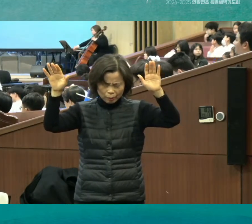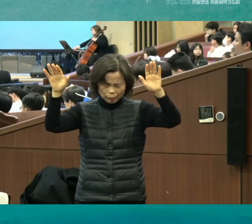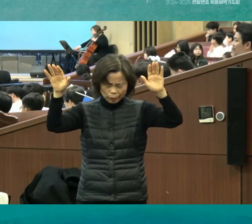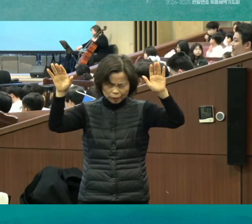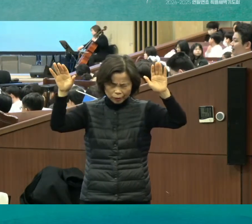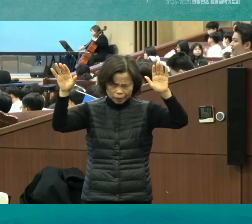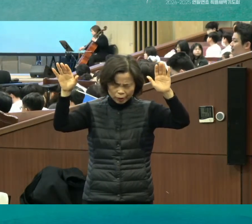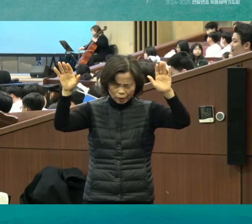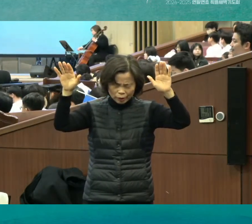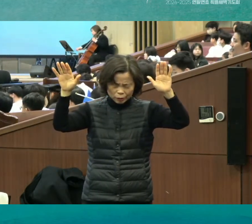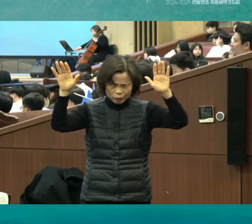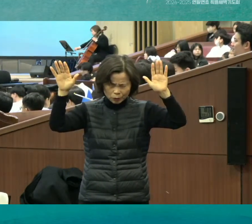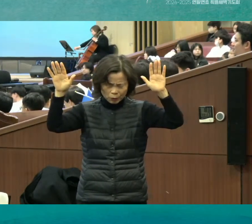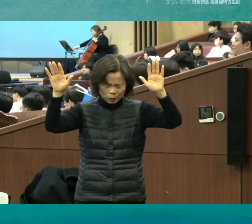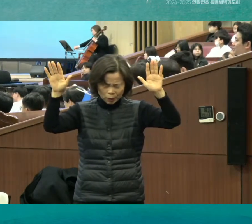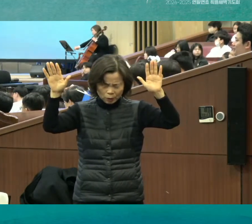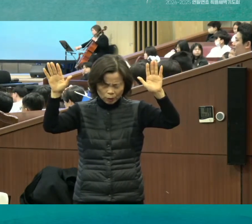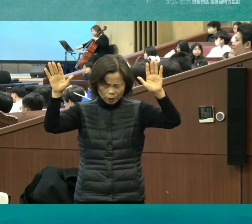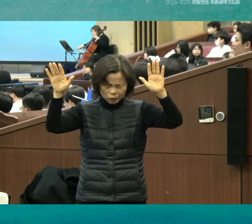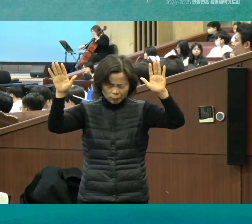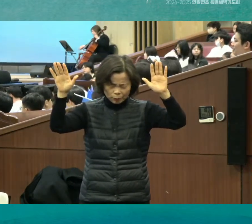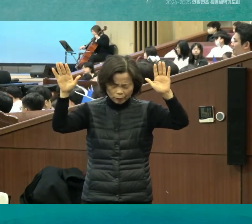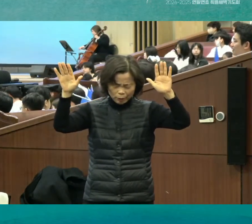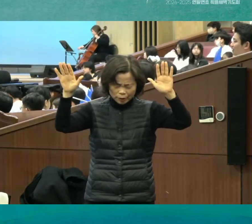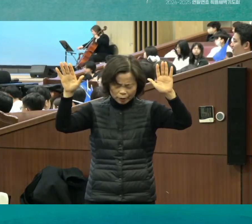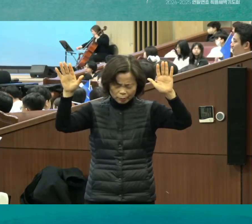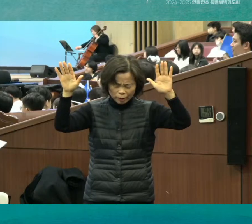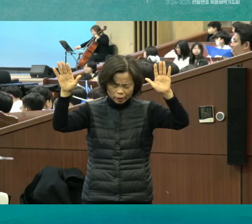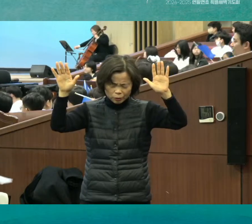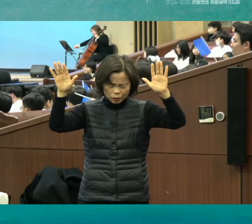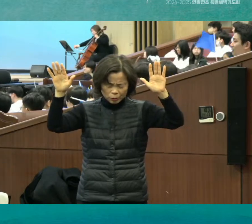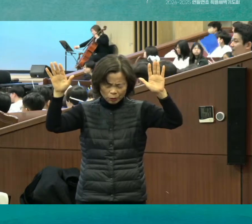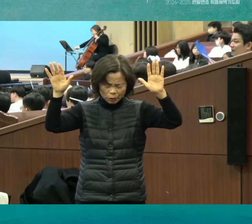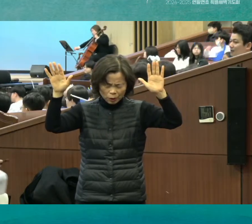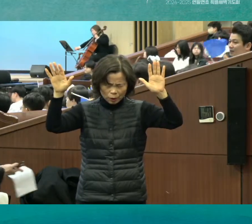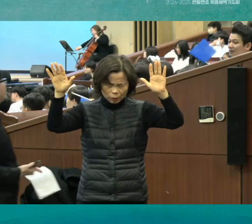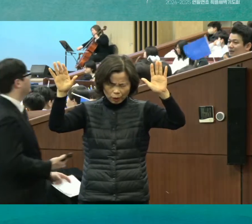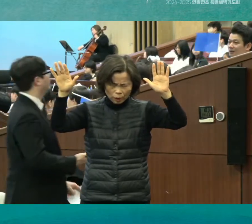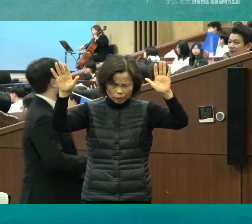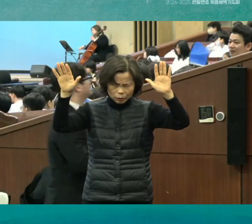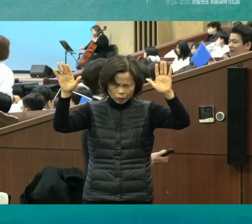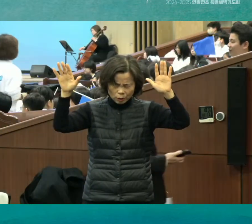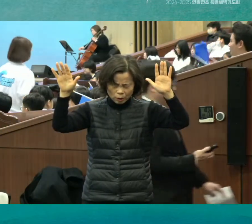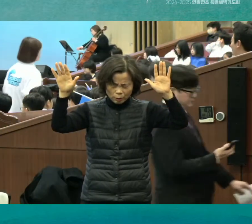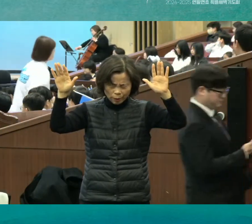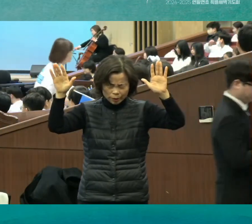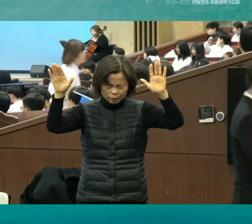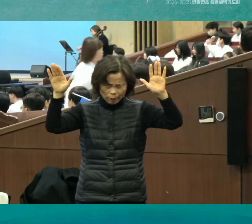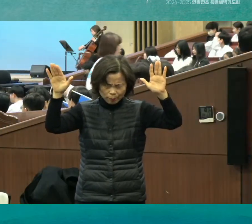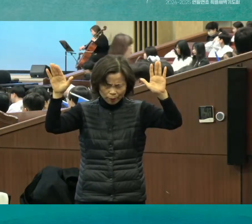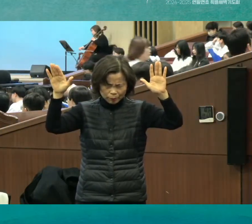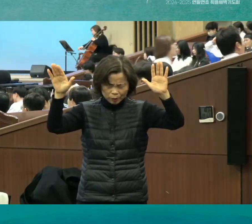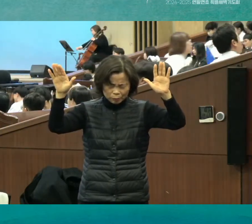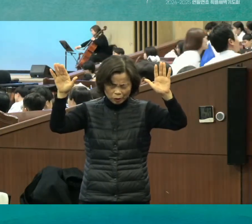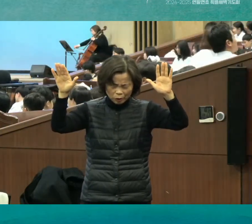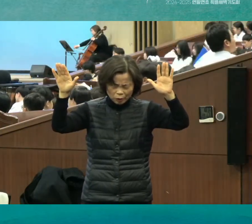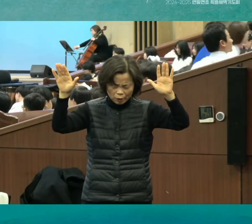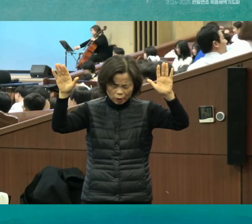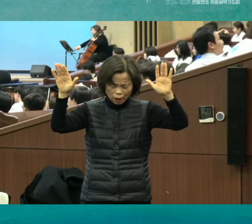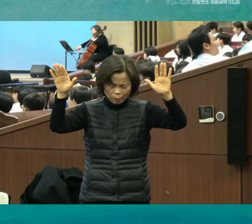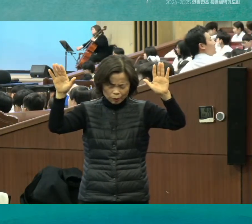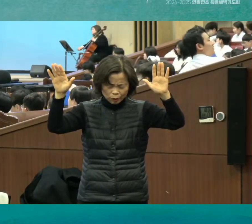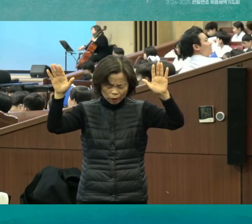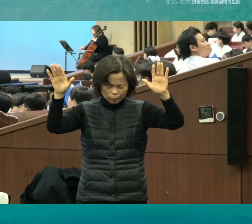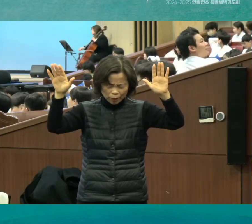가운데 말씀하여 주시옵소서. 말씀과 더불어 역사하여 주시옵소서. 하나님, 말씀